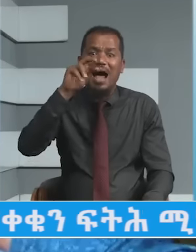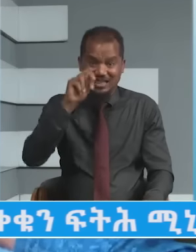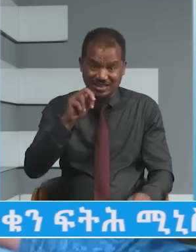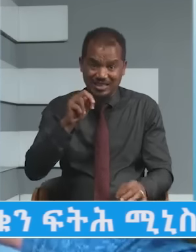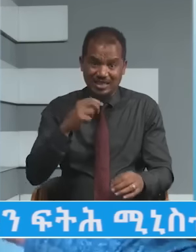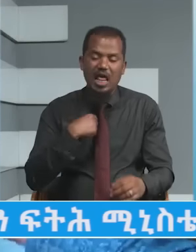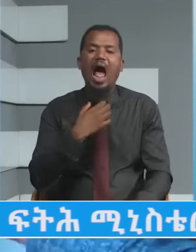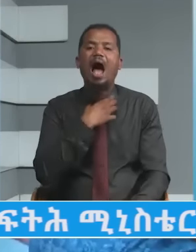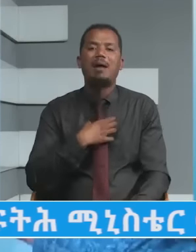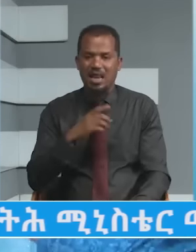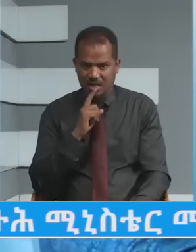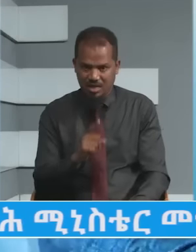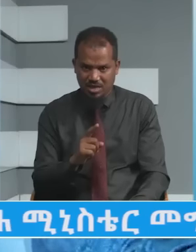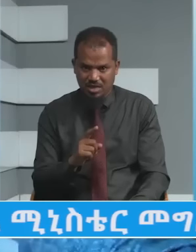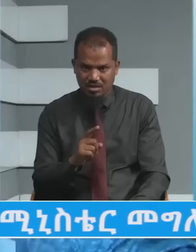ማህበር አባልም ነኝ።